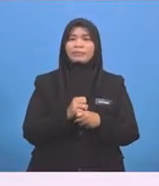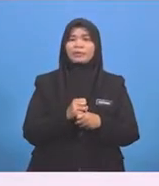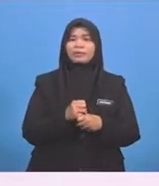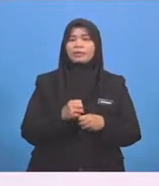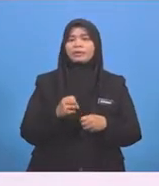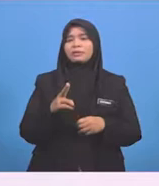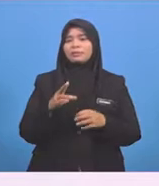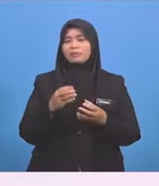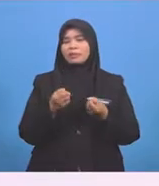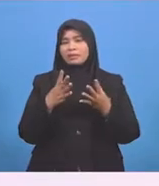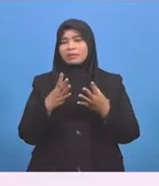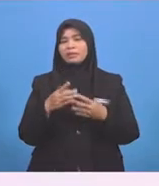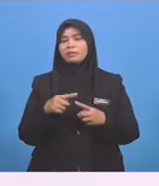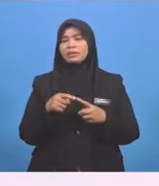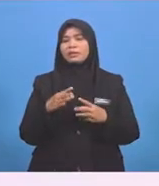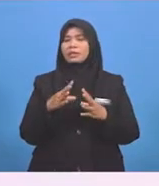ia melebur.